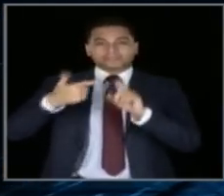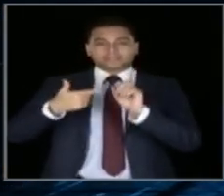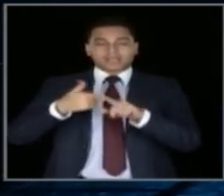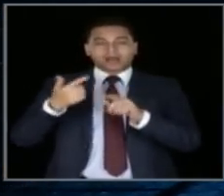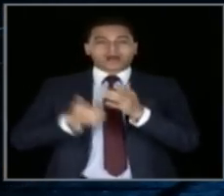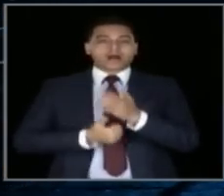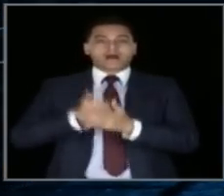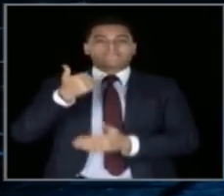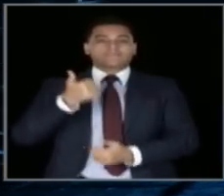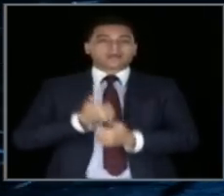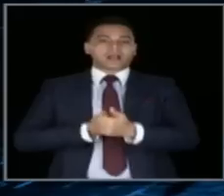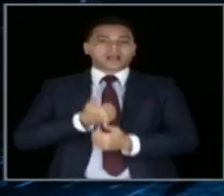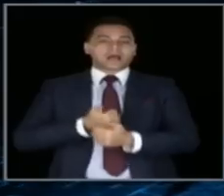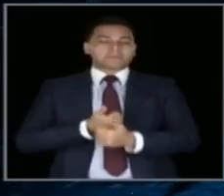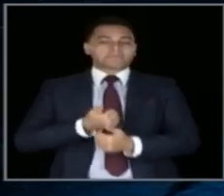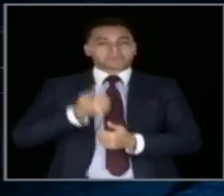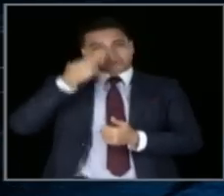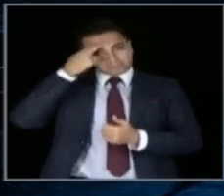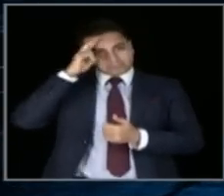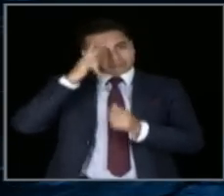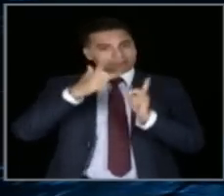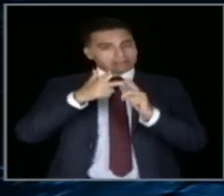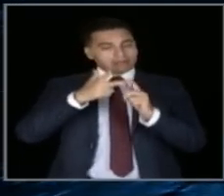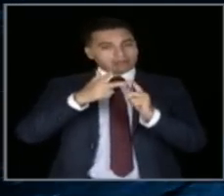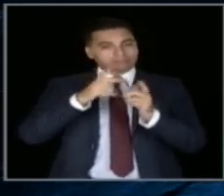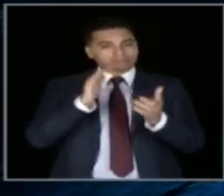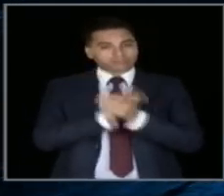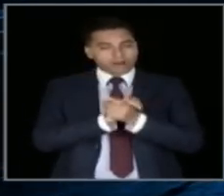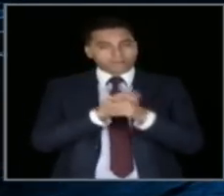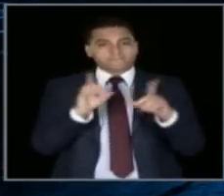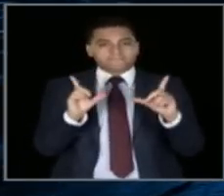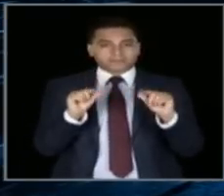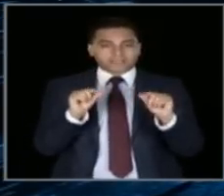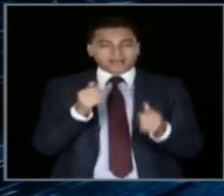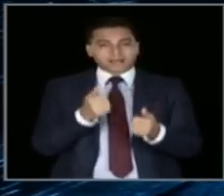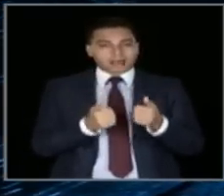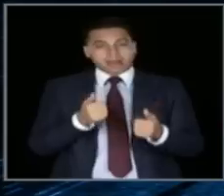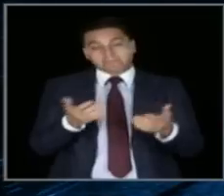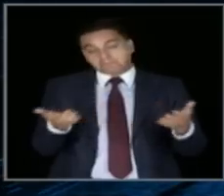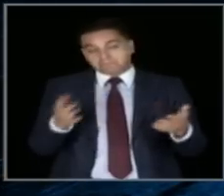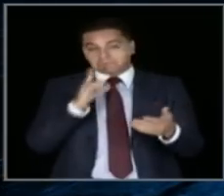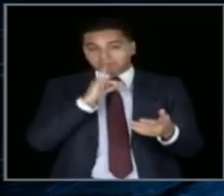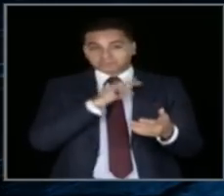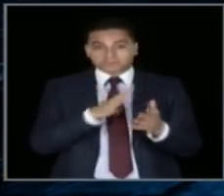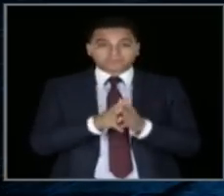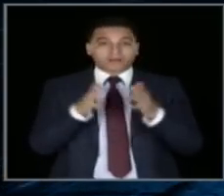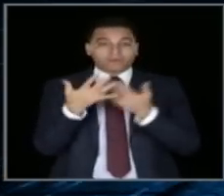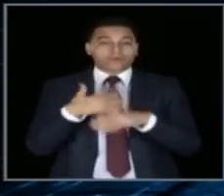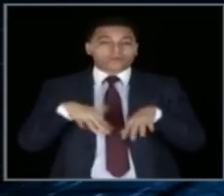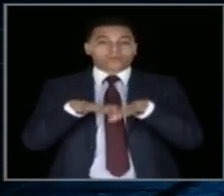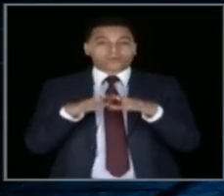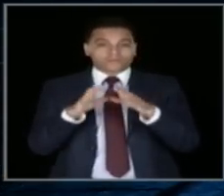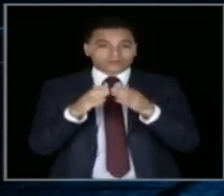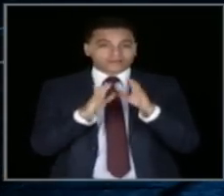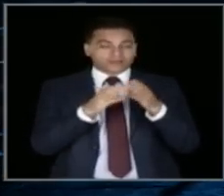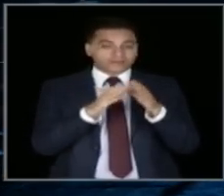اللي حيحصل على لقب أفضل لاعب؟ ومين هو اللاعب المثالي؟ أما المكسب الأكبر إن كل إجابة صحيحة